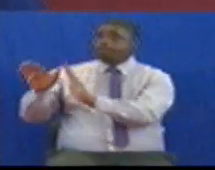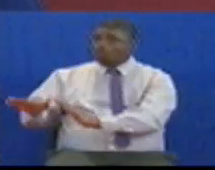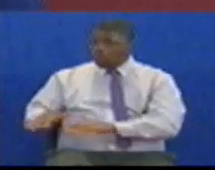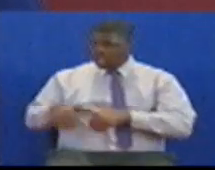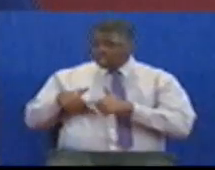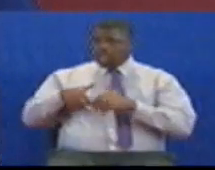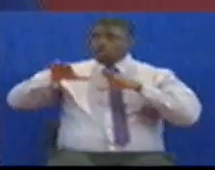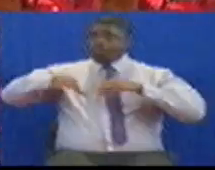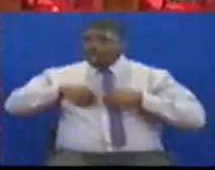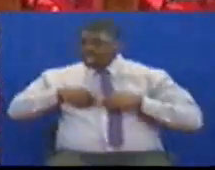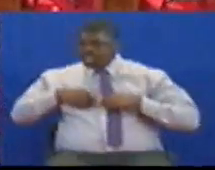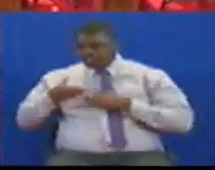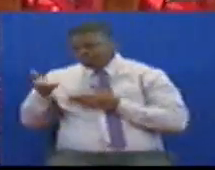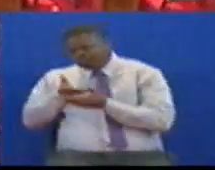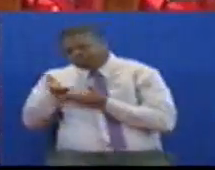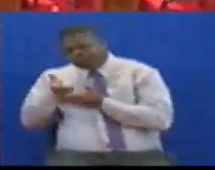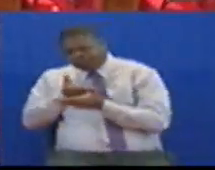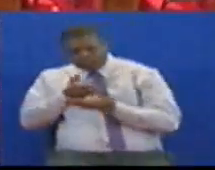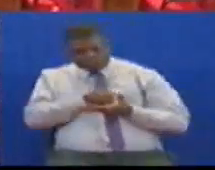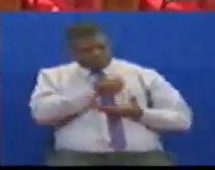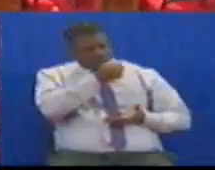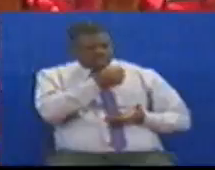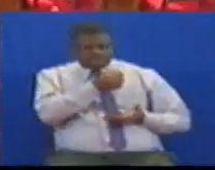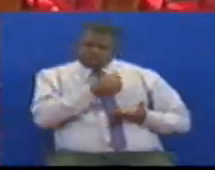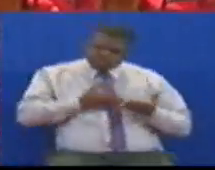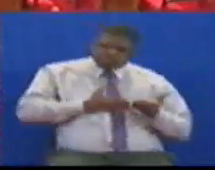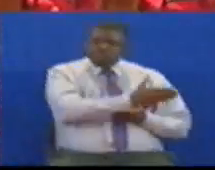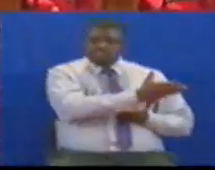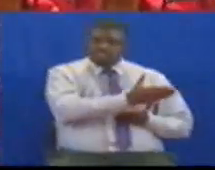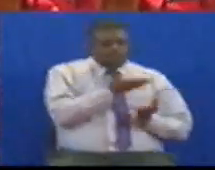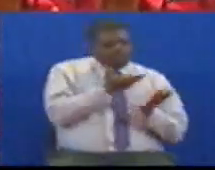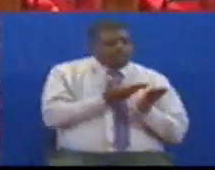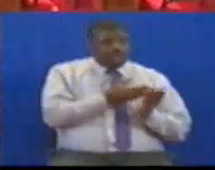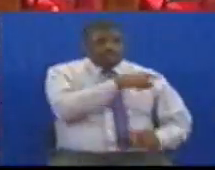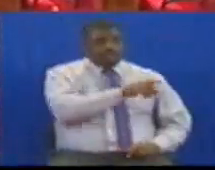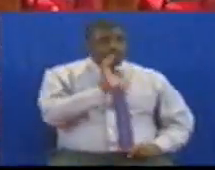bajeti unayoipendekeza kwa mwaka wa fedha unaokuja